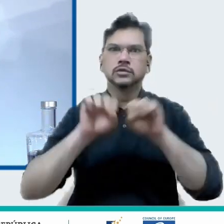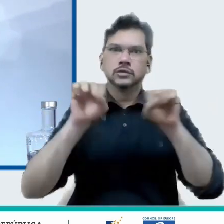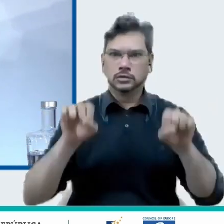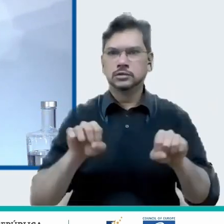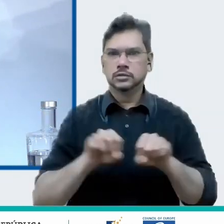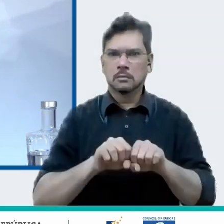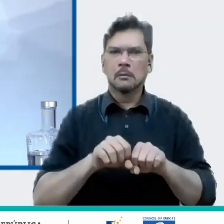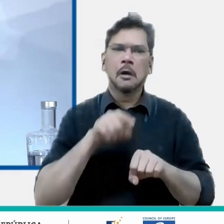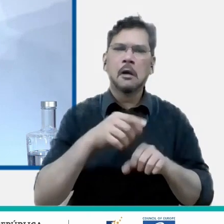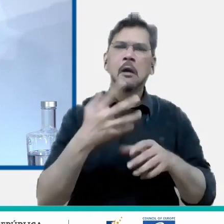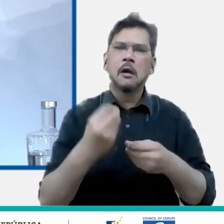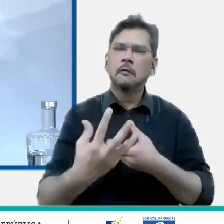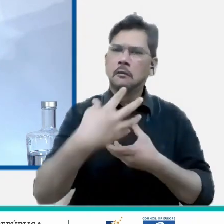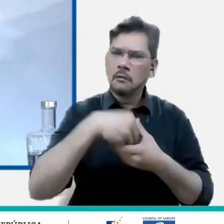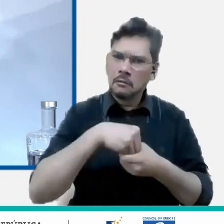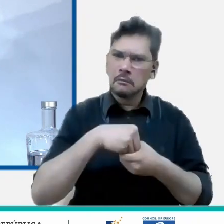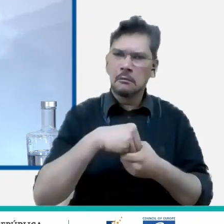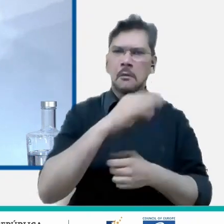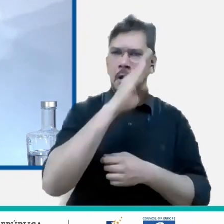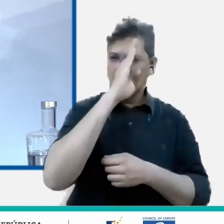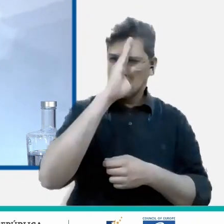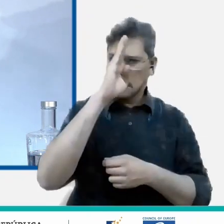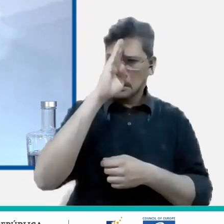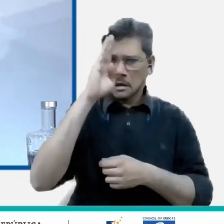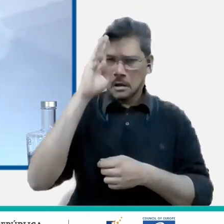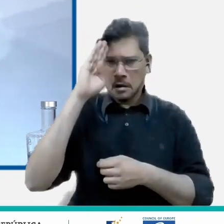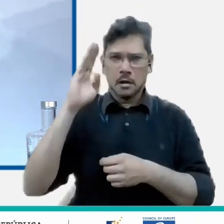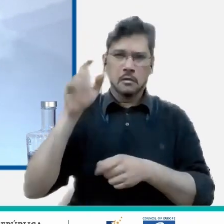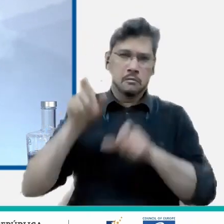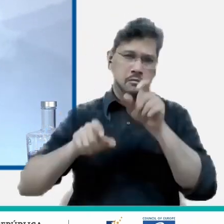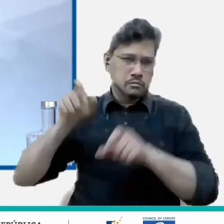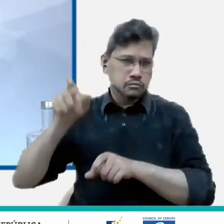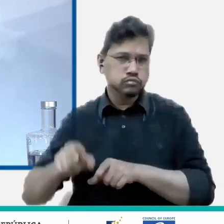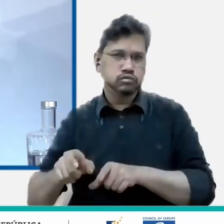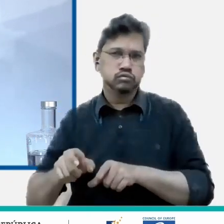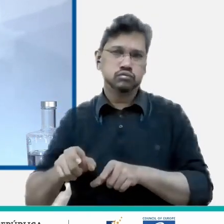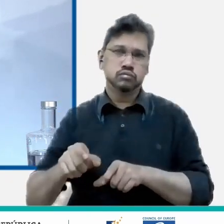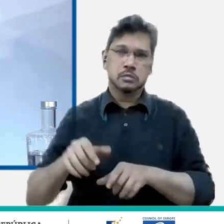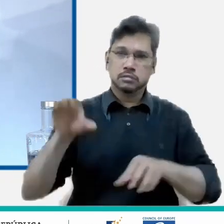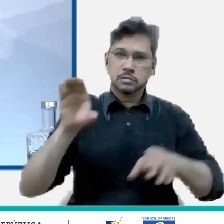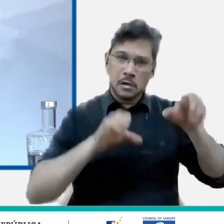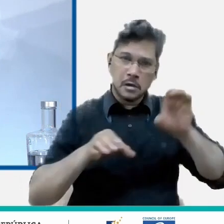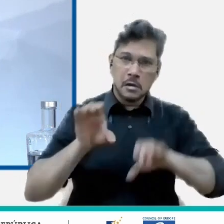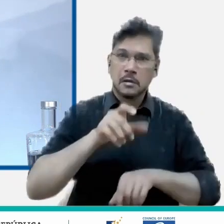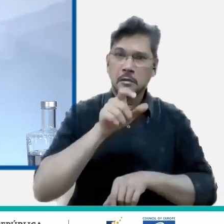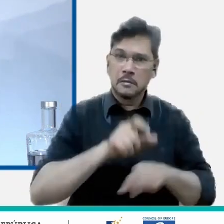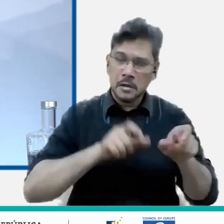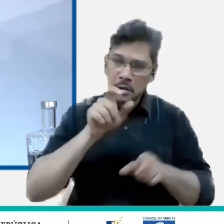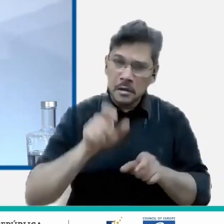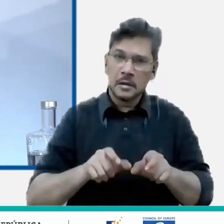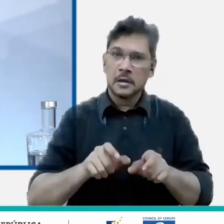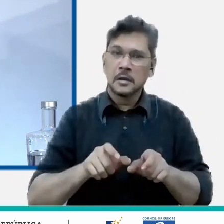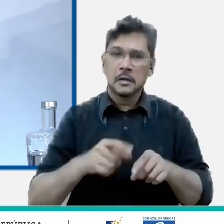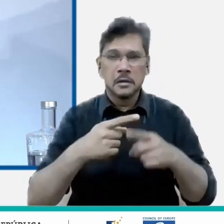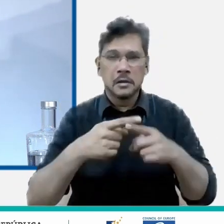компоненте создан, в системе создан центр обработки данных, куда аккумулируются все данные от этих институтов. И в том числе